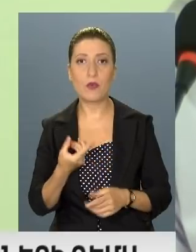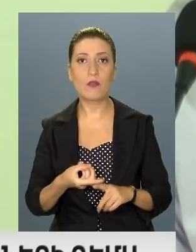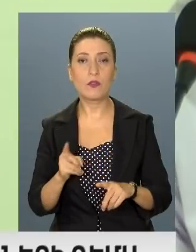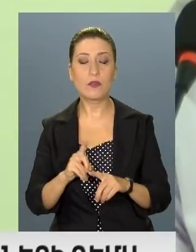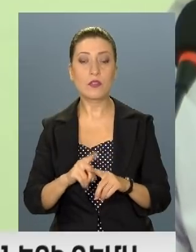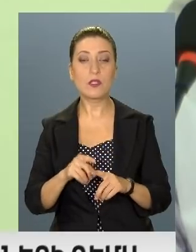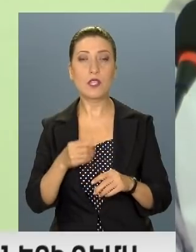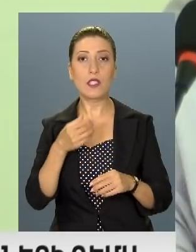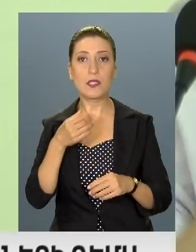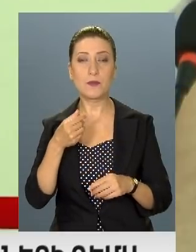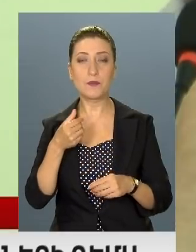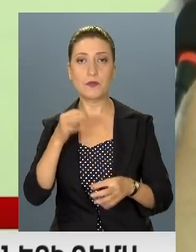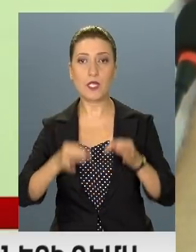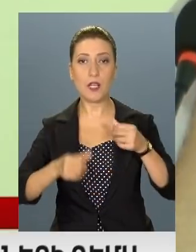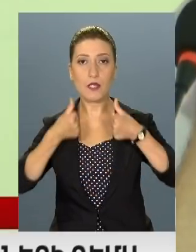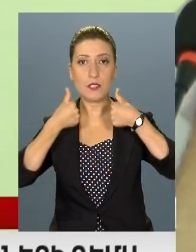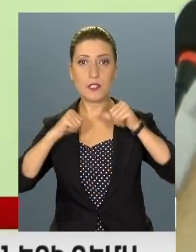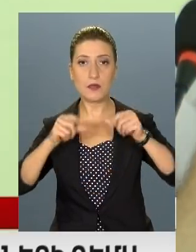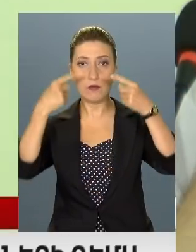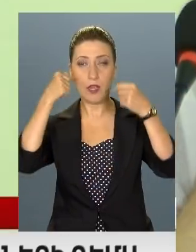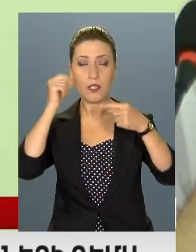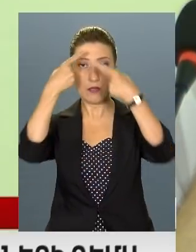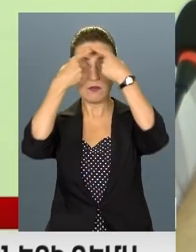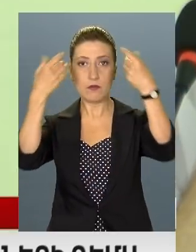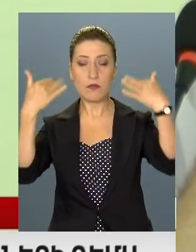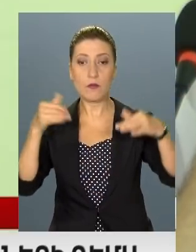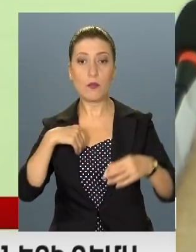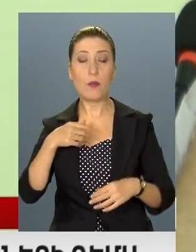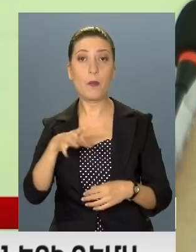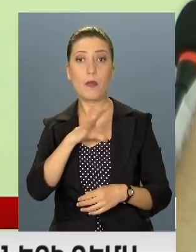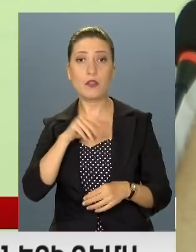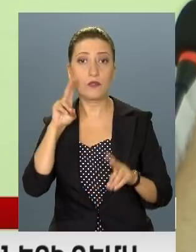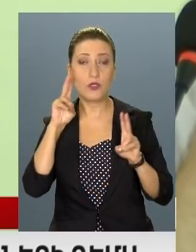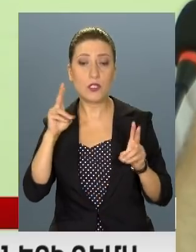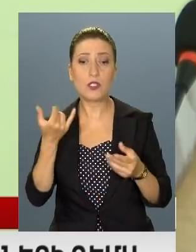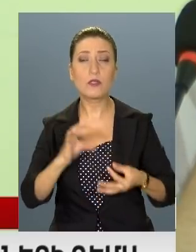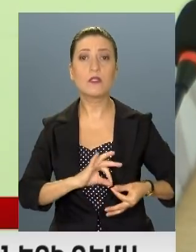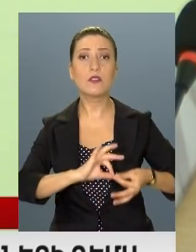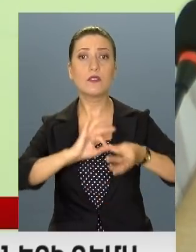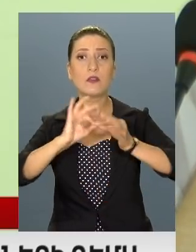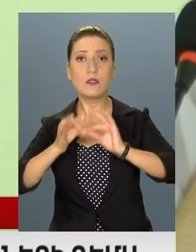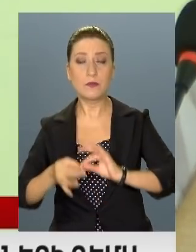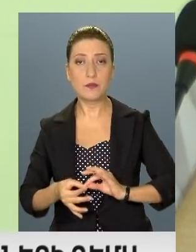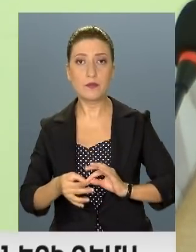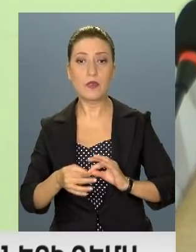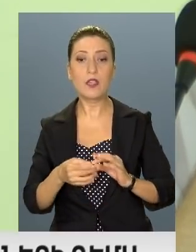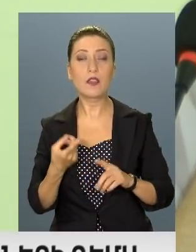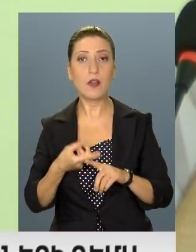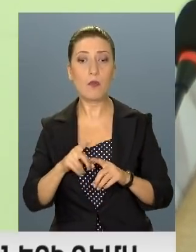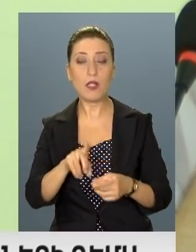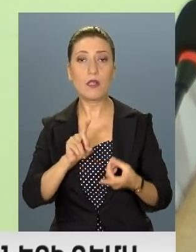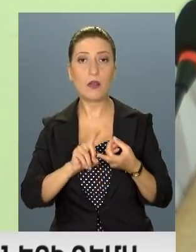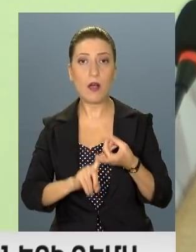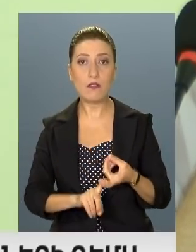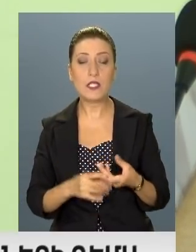դատական ակտը հրապարակվել է 3 եւ մենք չենք կարող ծանոթ լինել բոլոր հիմնավորումներին, ուստի այս մասով որևէ կարծիք